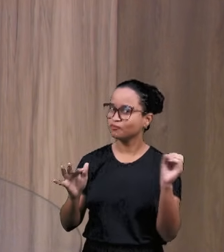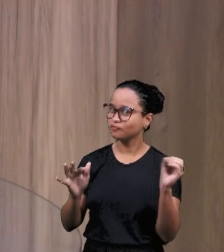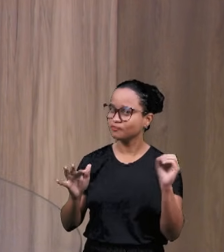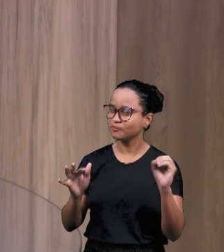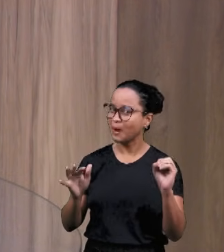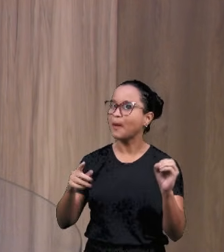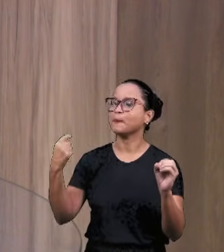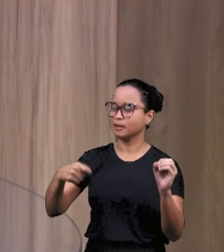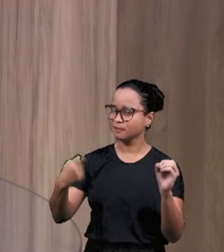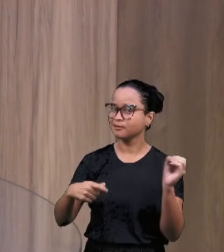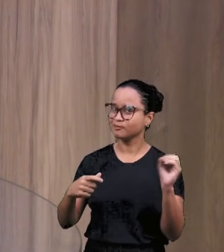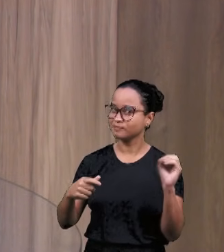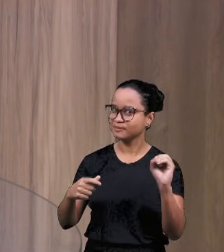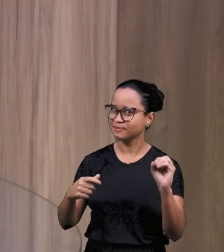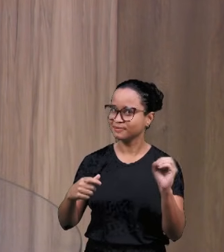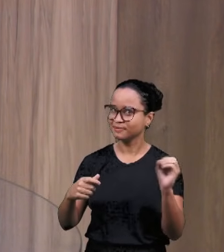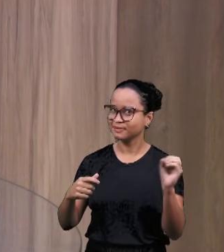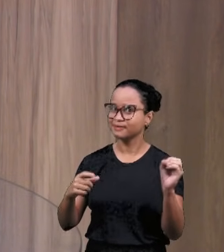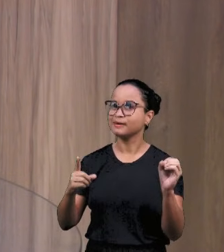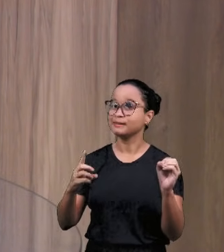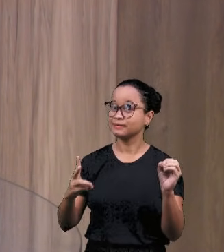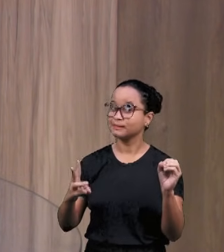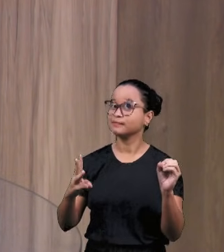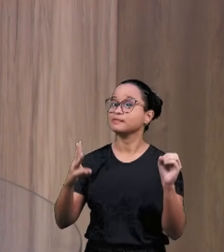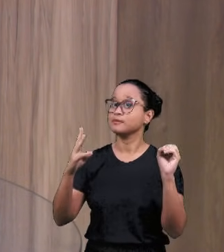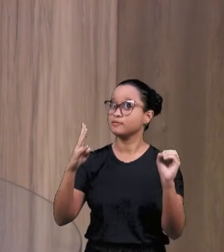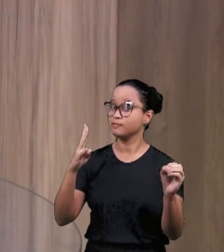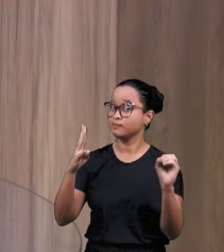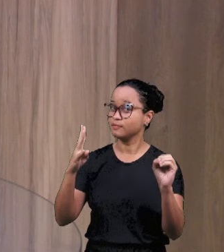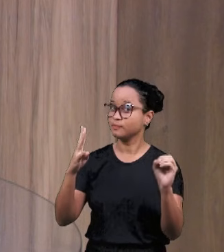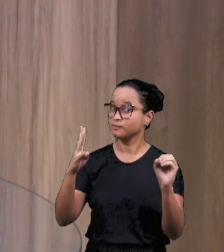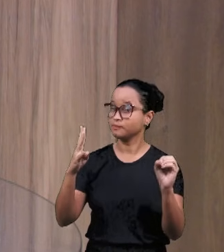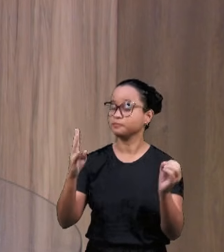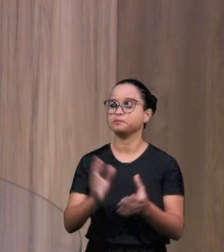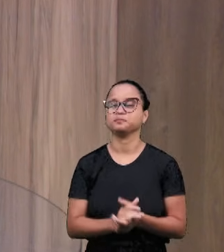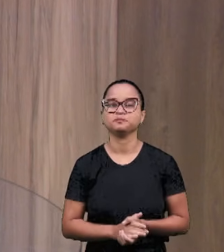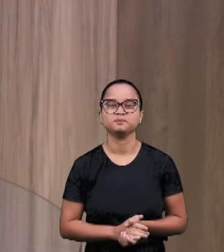Ru. on va retenir. Um, dois, três, quatro.